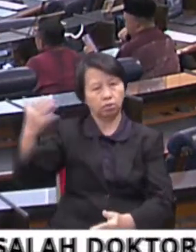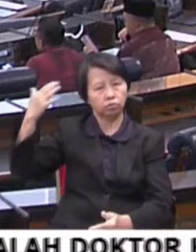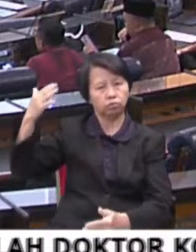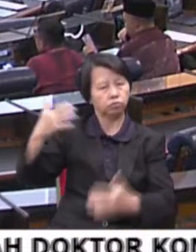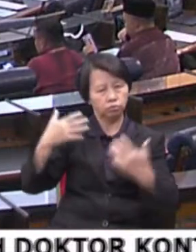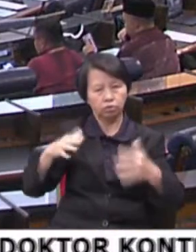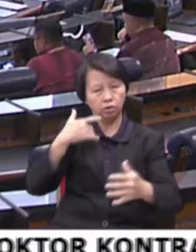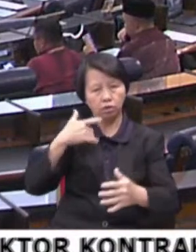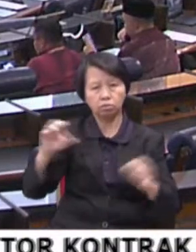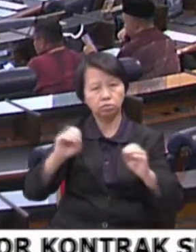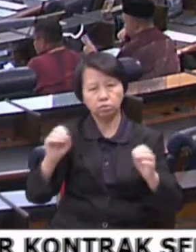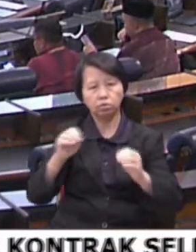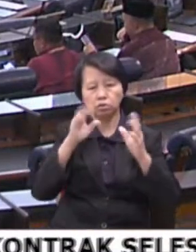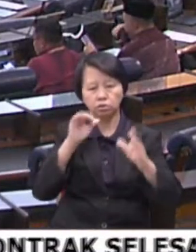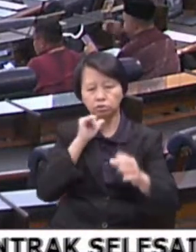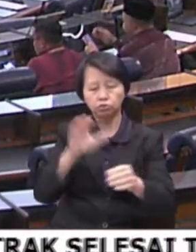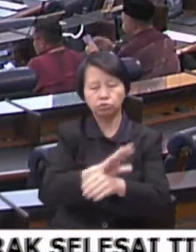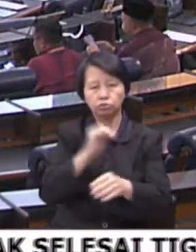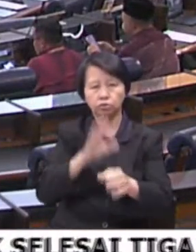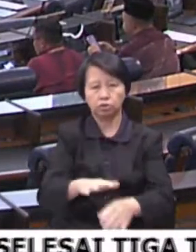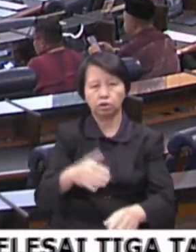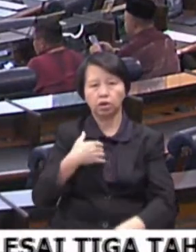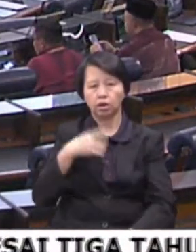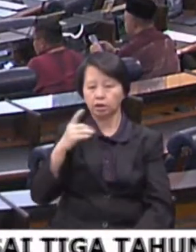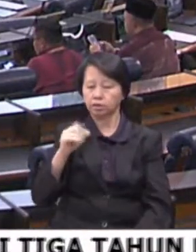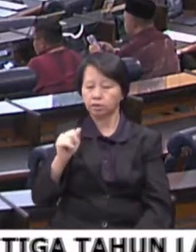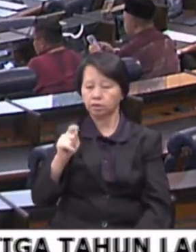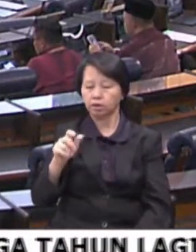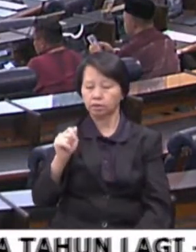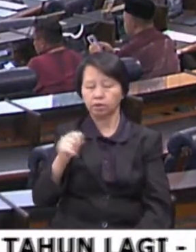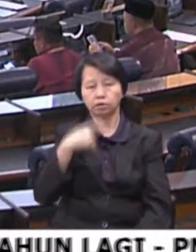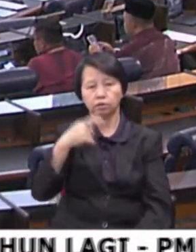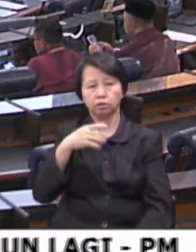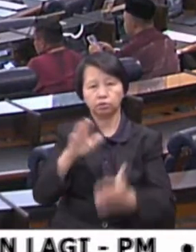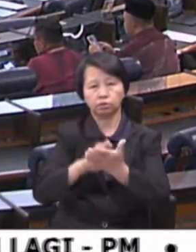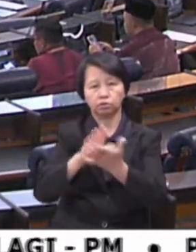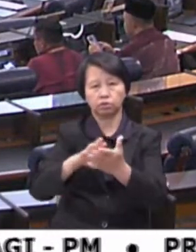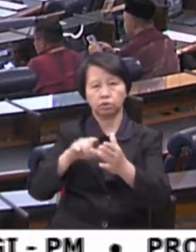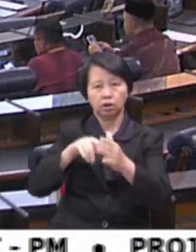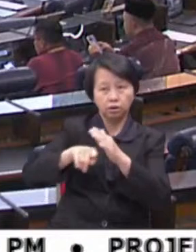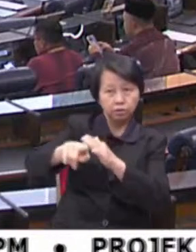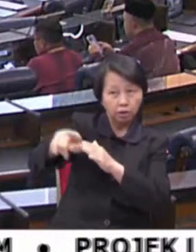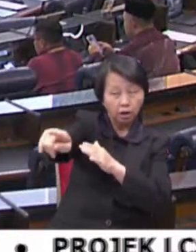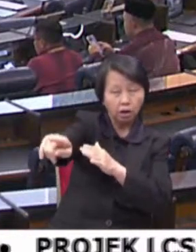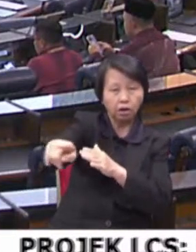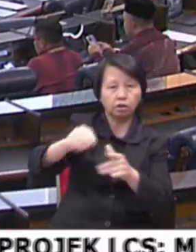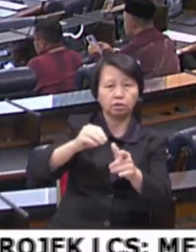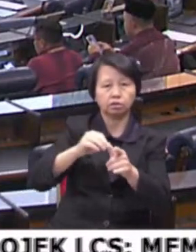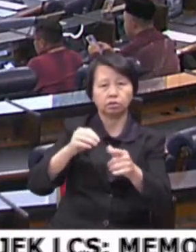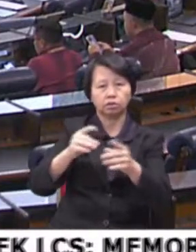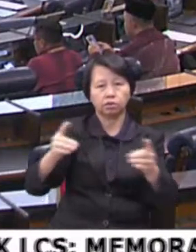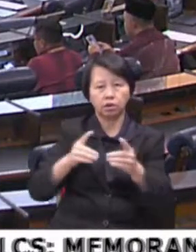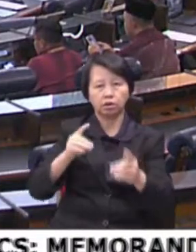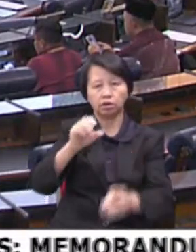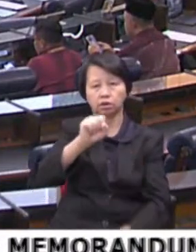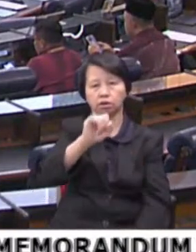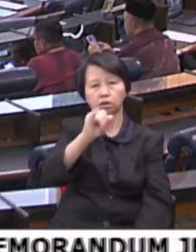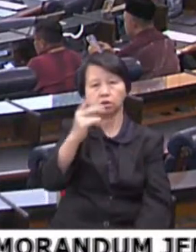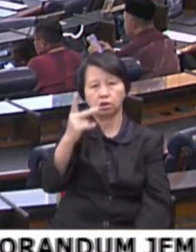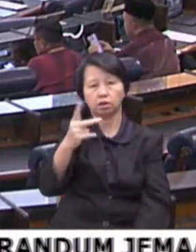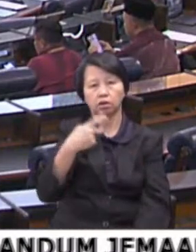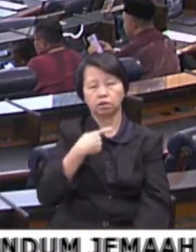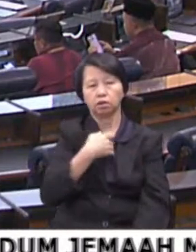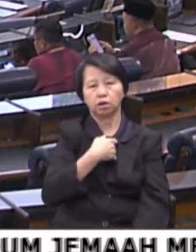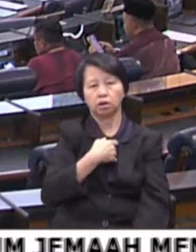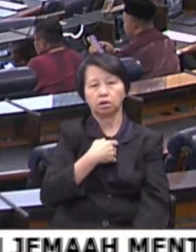ada datang menyebut sekolah-sekolah khususnya di pedalaman di luar Banda termasuk di daerah saya di kita